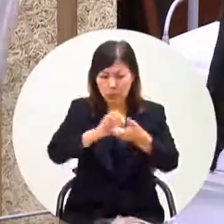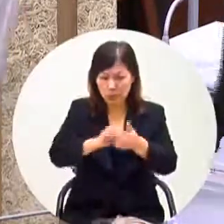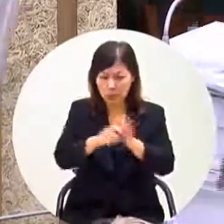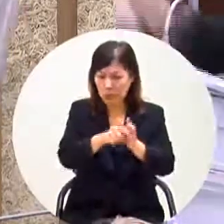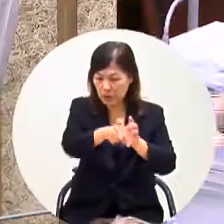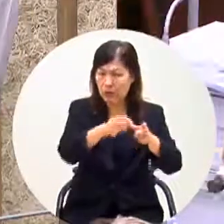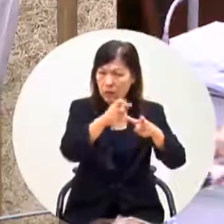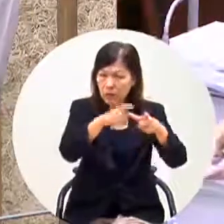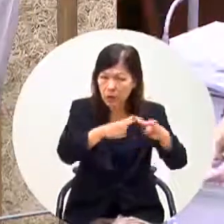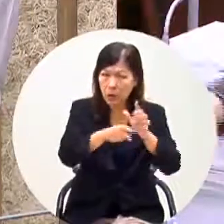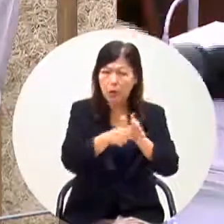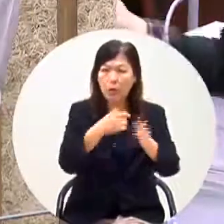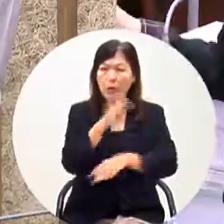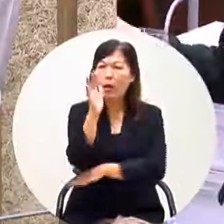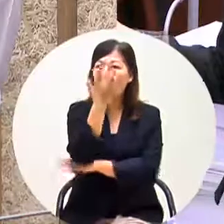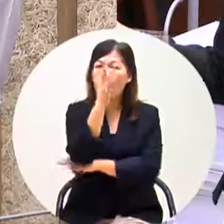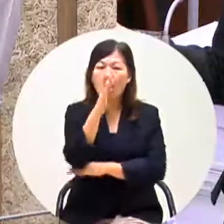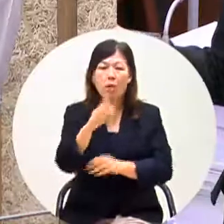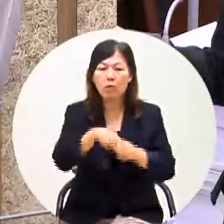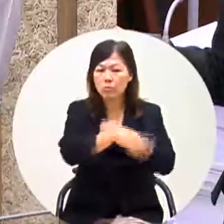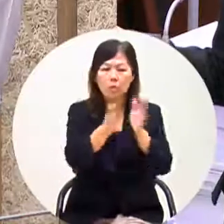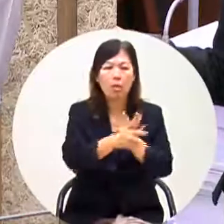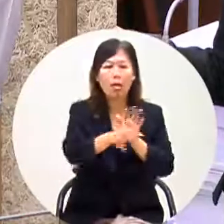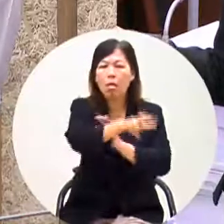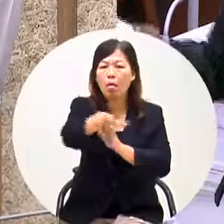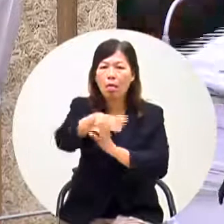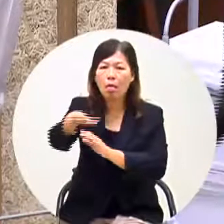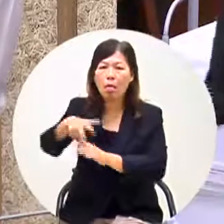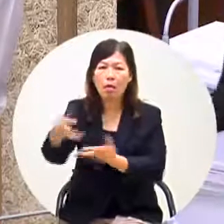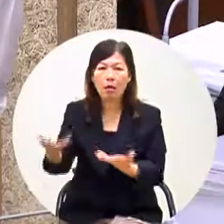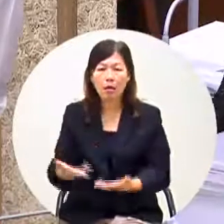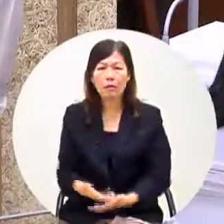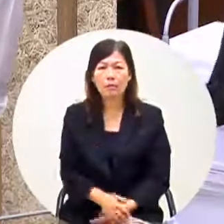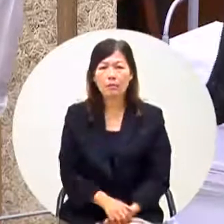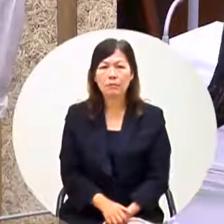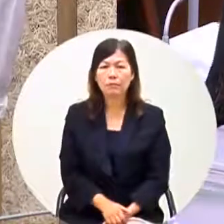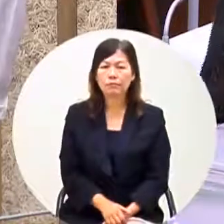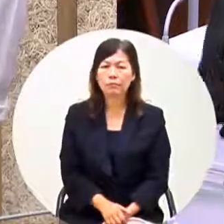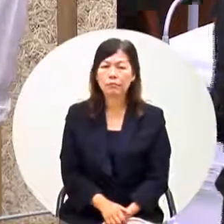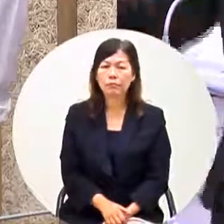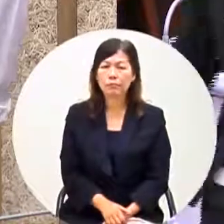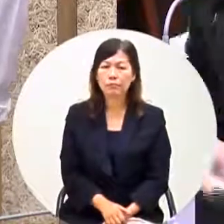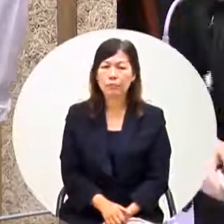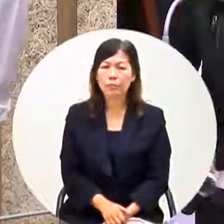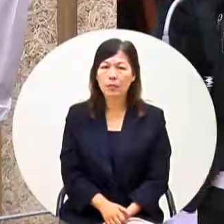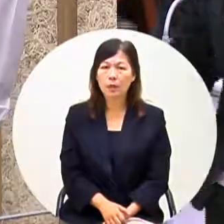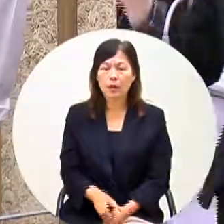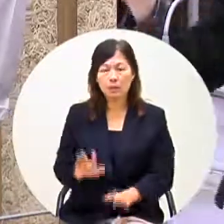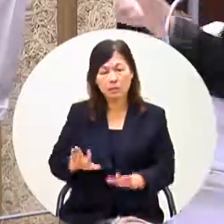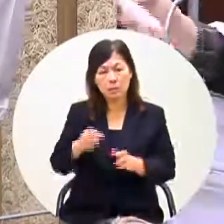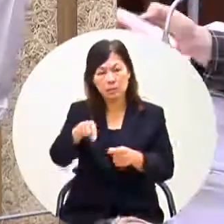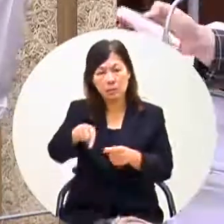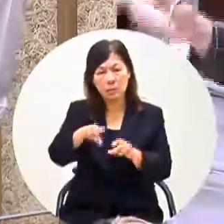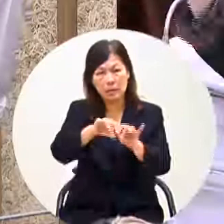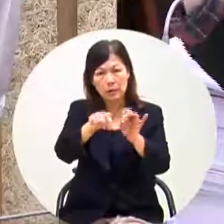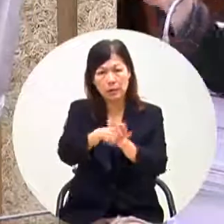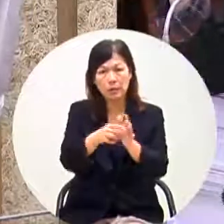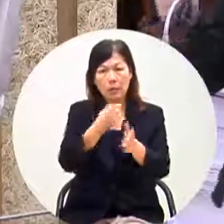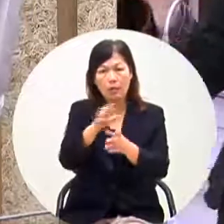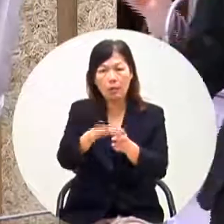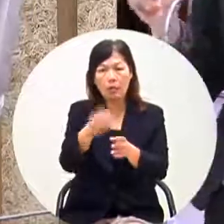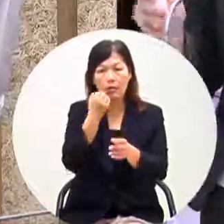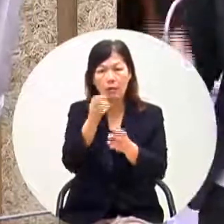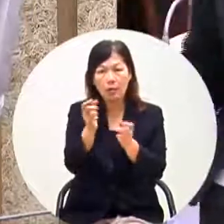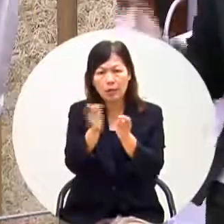没有，是光秃秃的？所以，而且这个地方啊，就紧邻谁？紧邻我们的